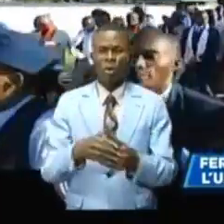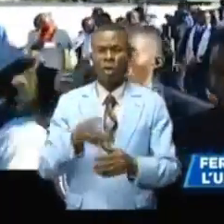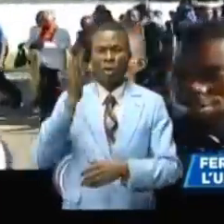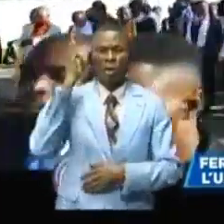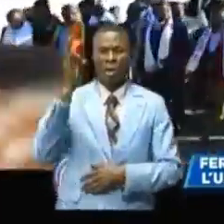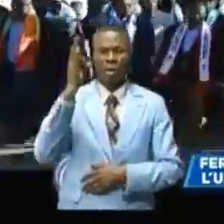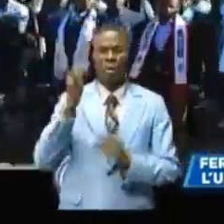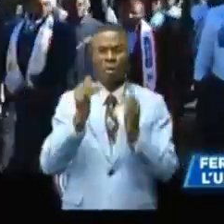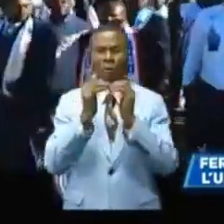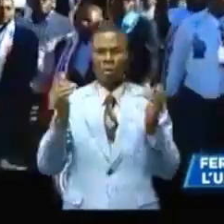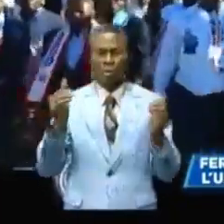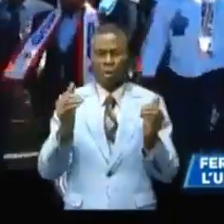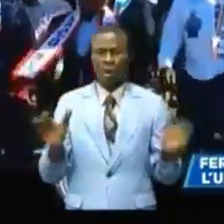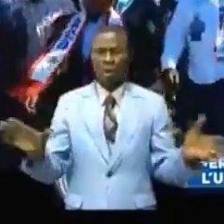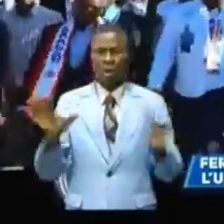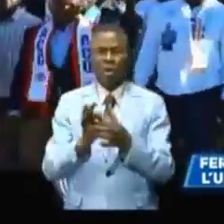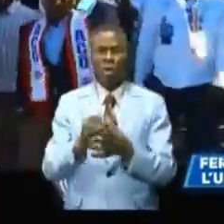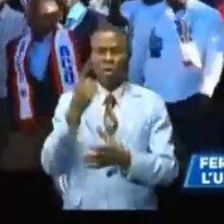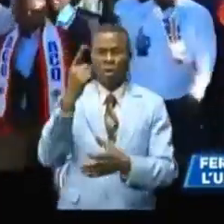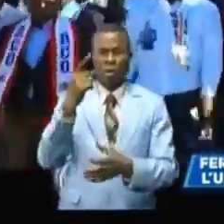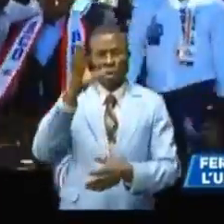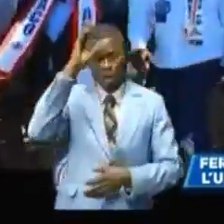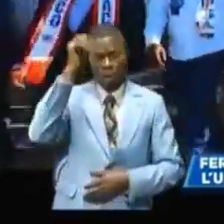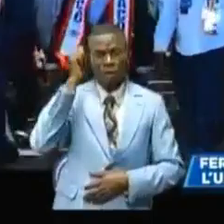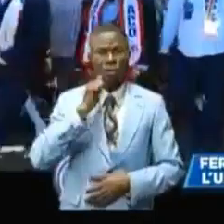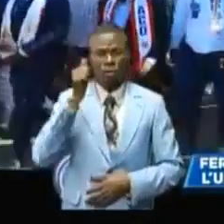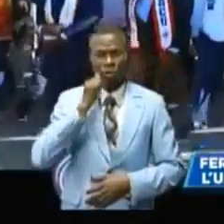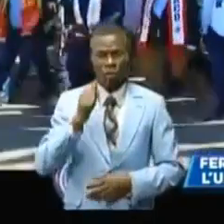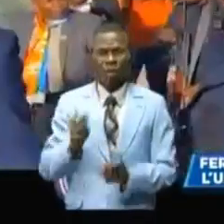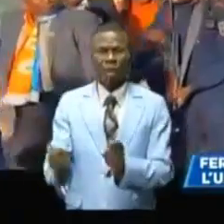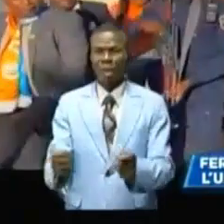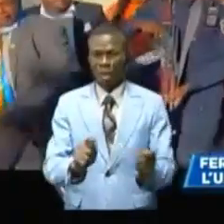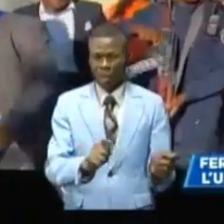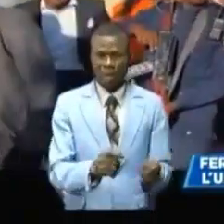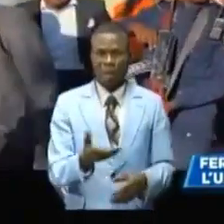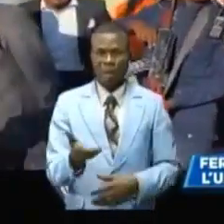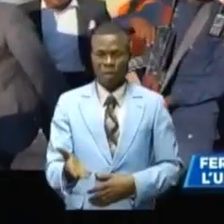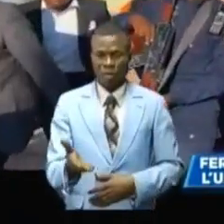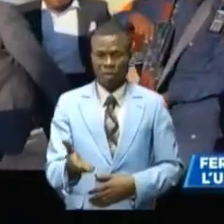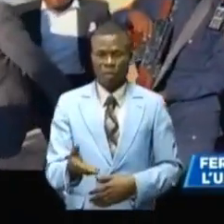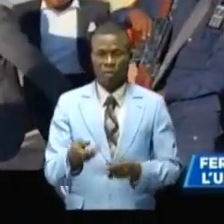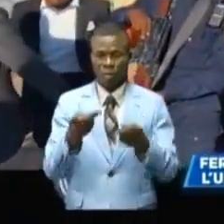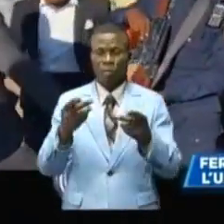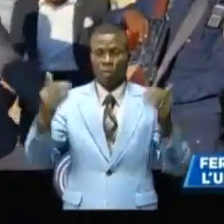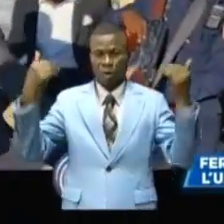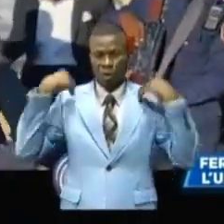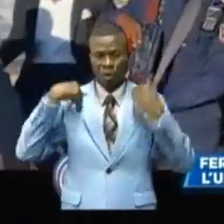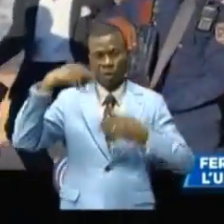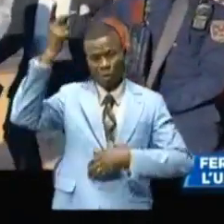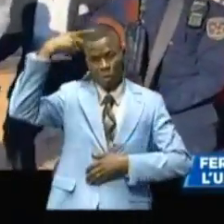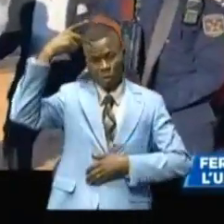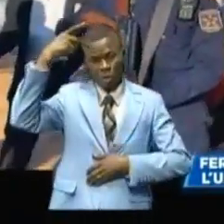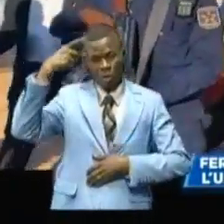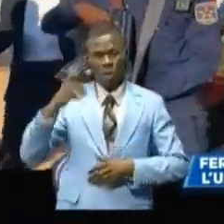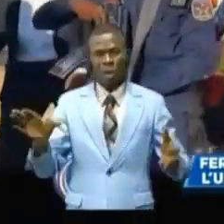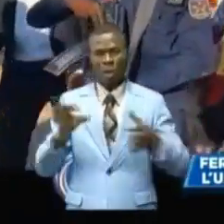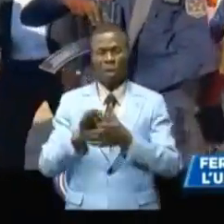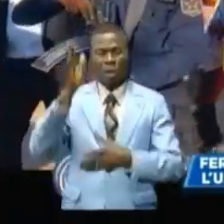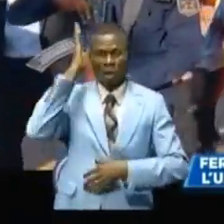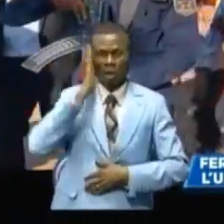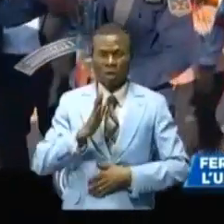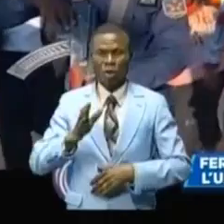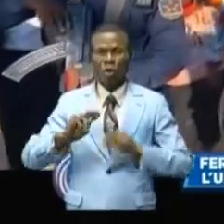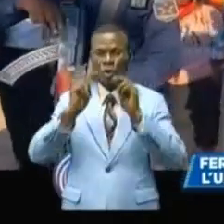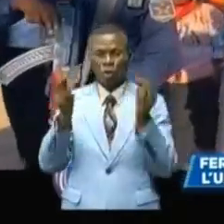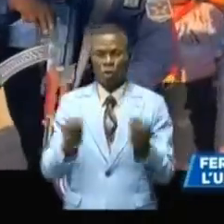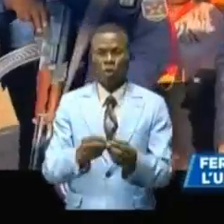la paix et l'unité entre filles et fils du Tanganyika. Les cadres des partis politiques de l'Union sacrée et les forces